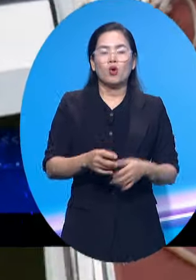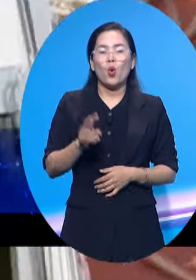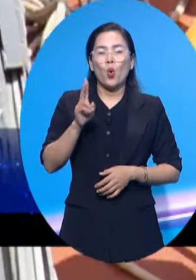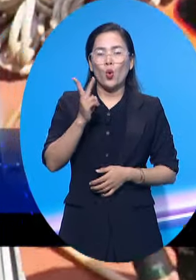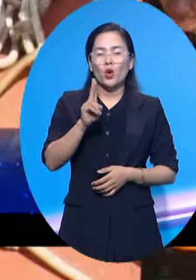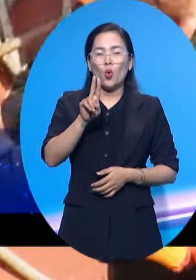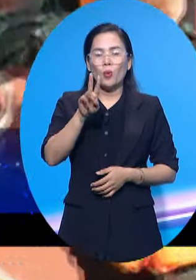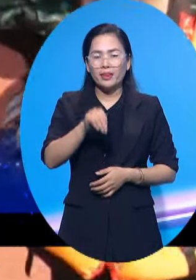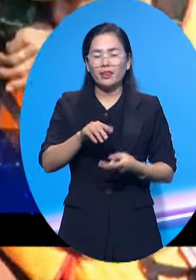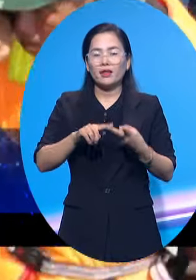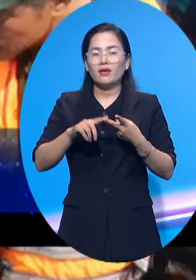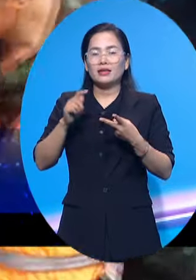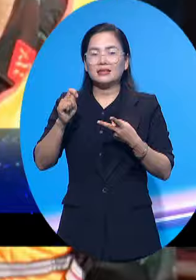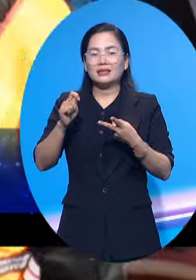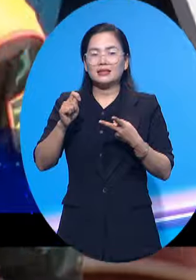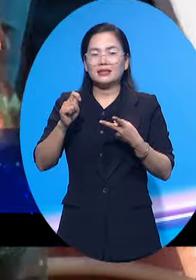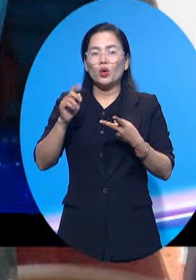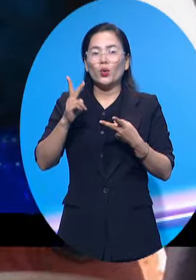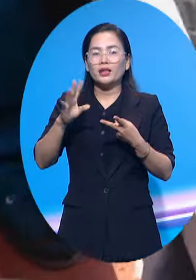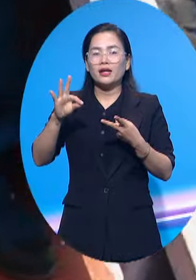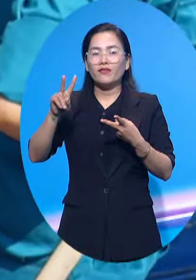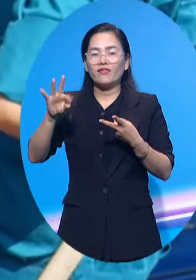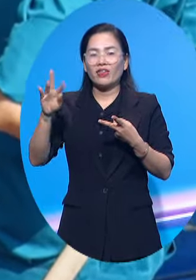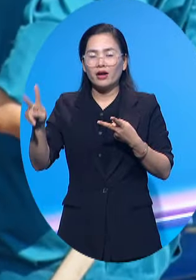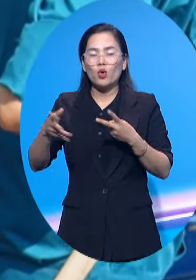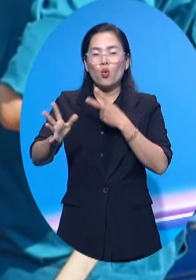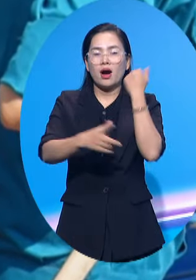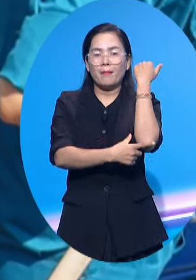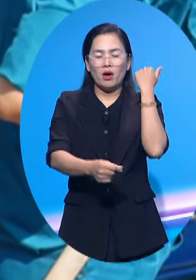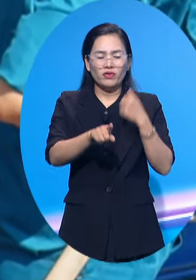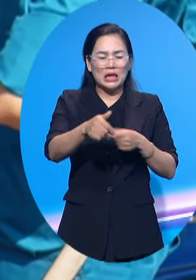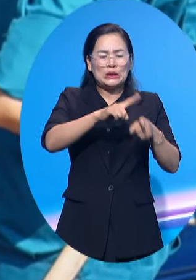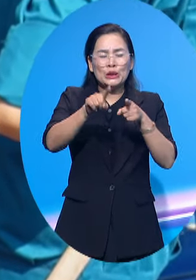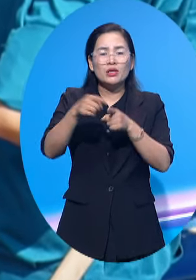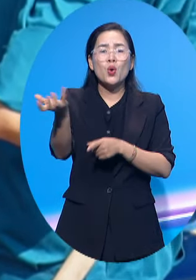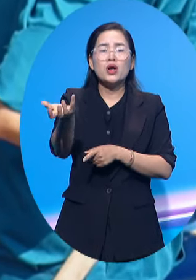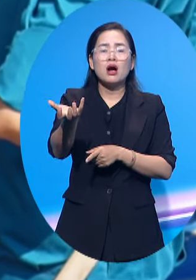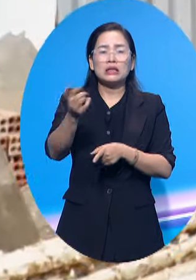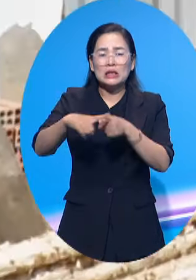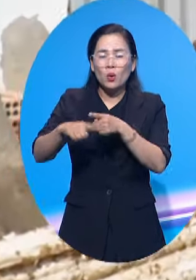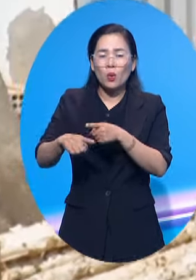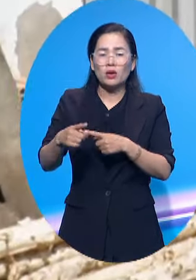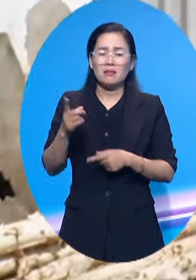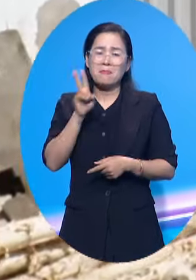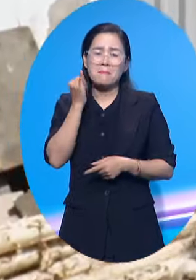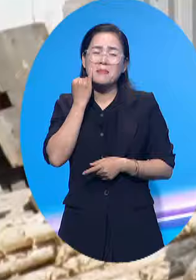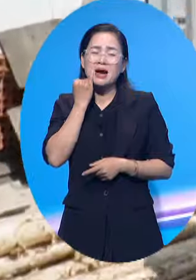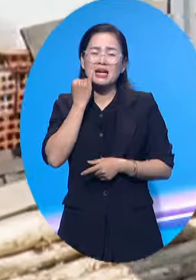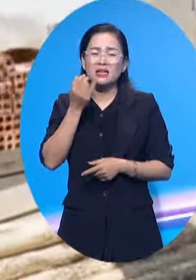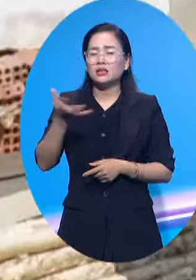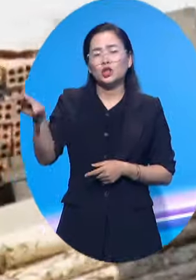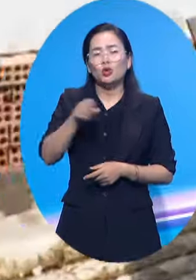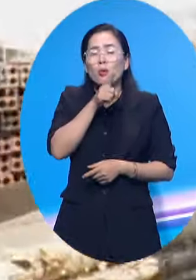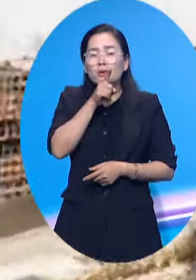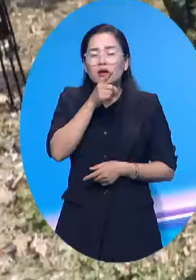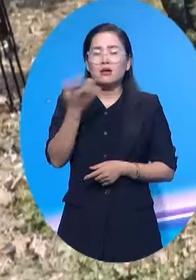Minh và xã Khánh Bình Đông, huyện Trần Văn Thời. Đây là những nơi đang thiếu nước ngọt trầm trọng nhất. Ngoài cung cấp nước ngọt cho người dân, quân khu 9 cũng